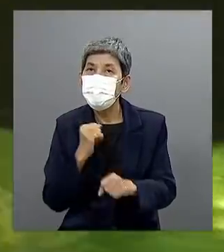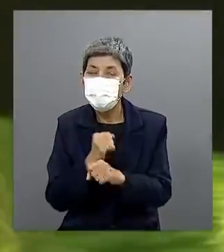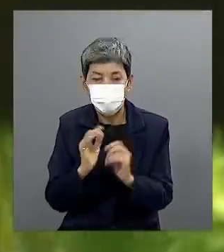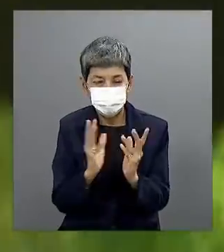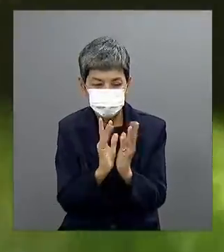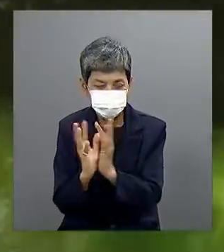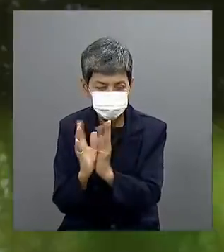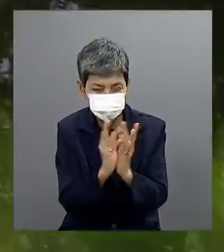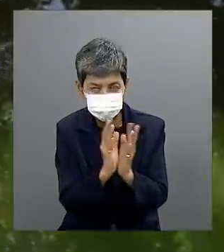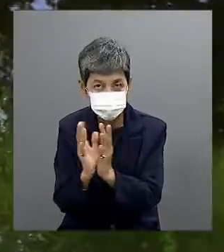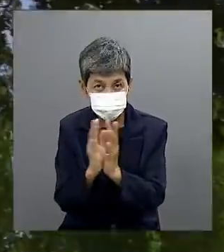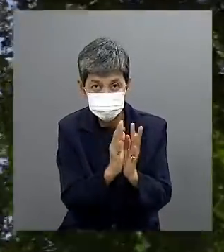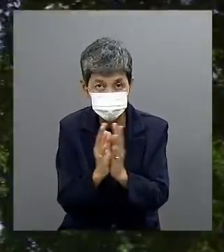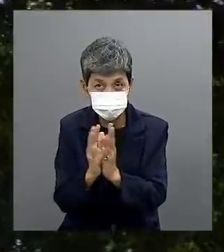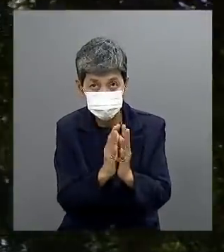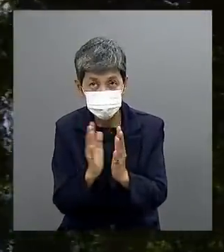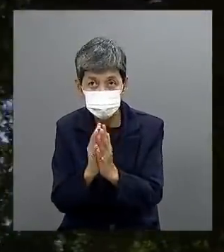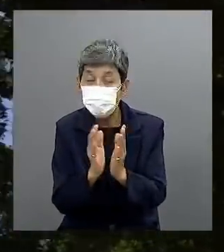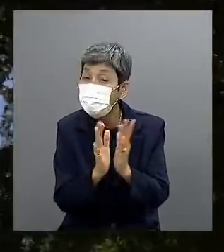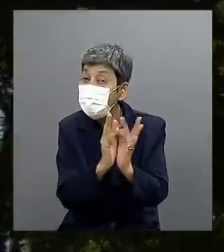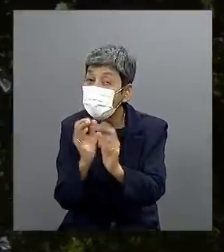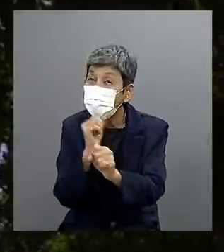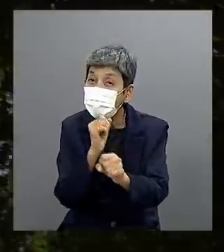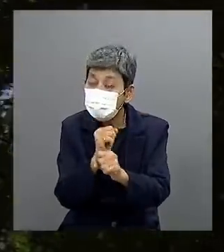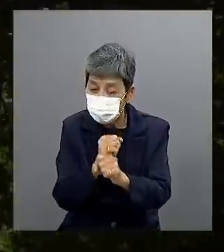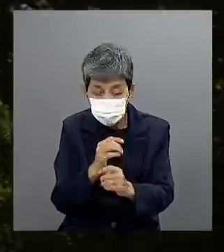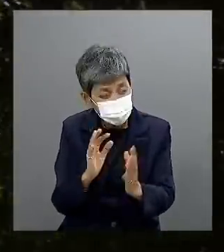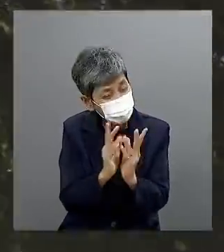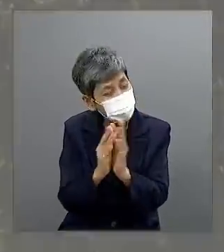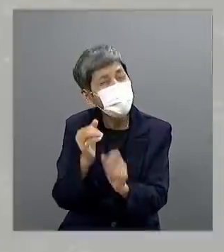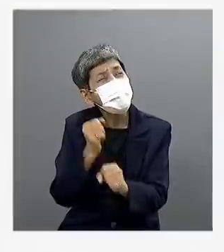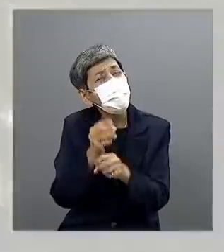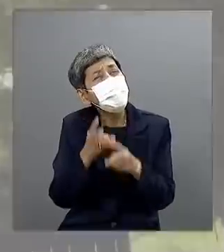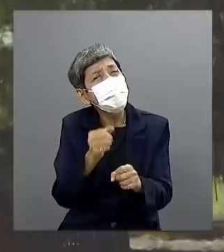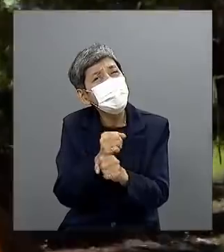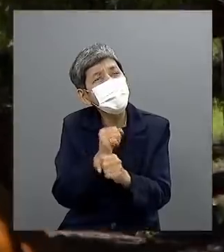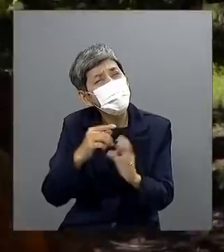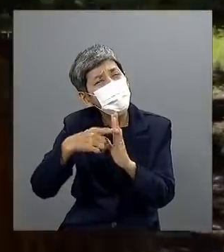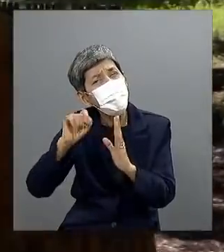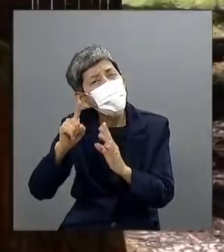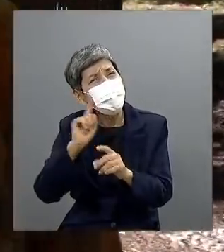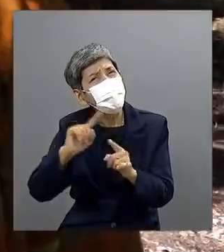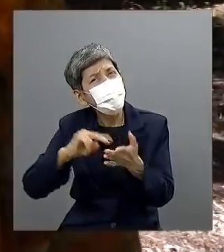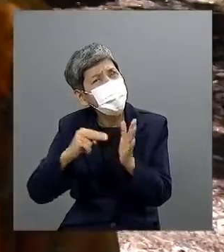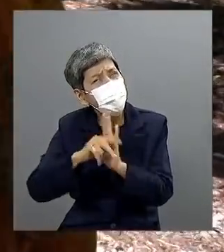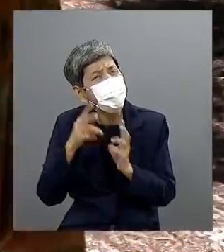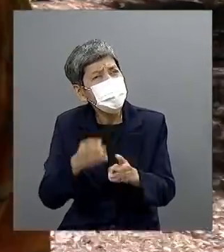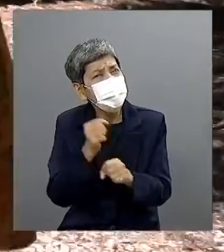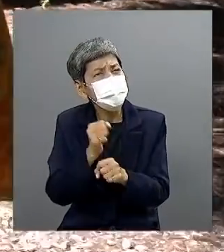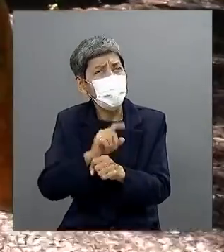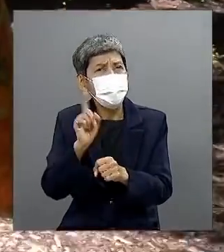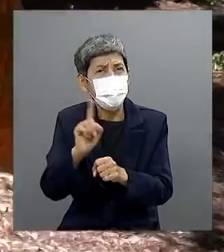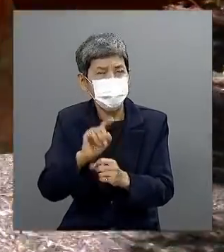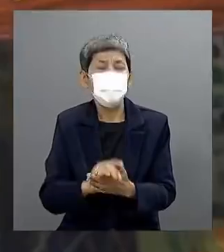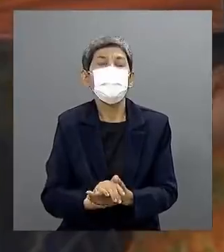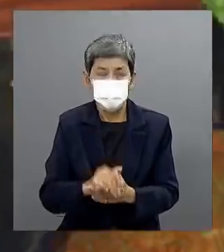าศัยเพศว่าแต่การเพาะพันธุ์เจ้าปะการังแบบอาศัยเพศเนี่ยมันจะมีวิธีการอย่างไรคงจะต้องให้ท่าน